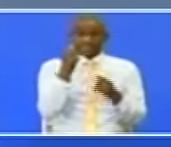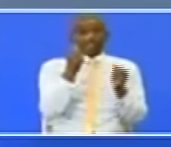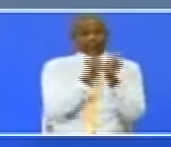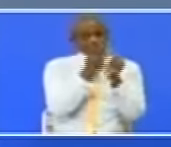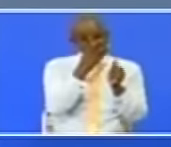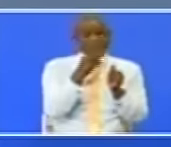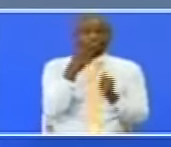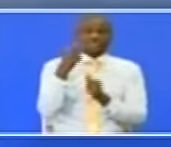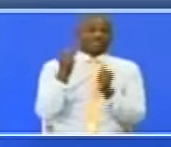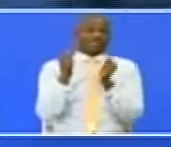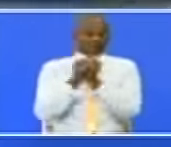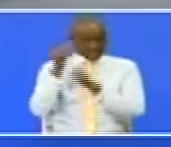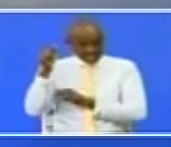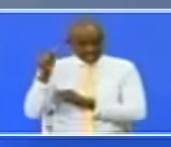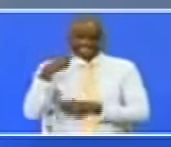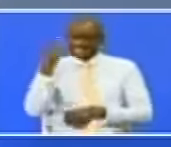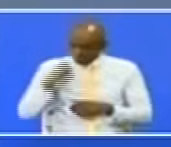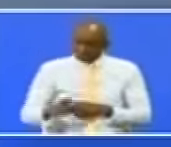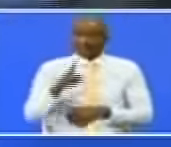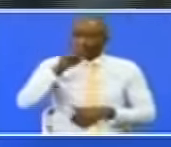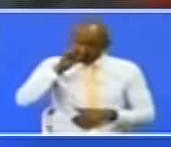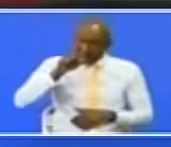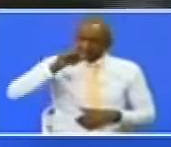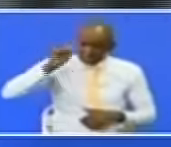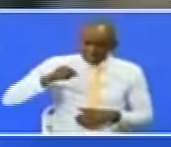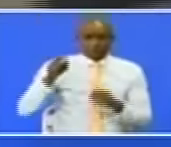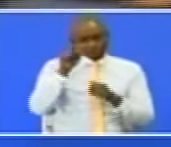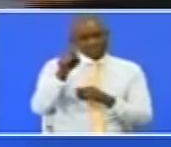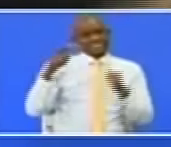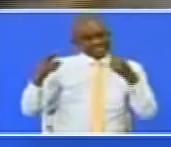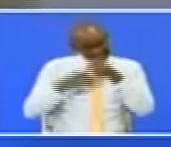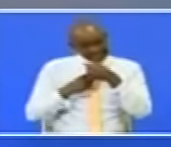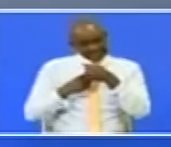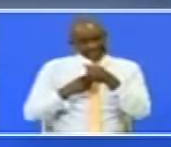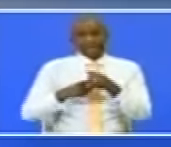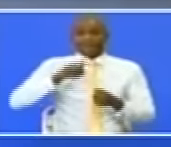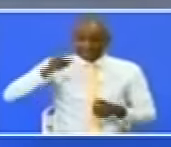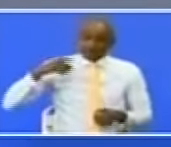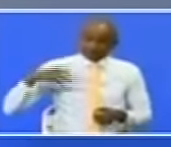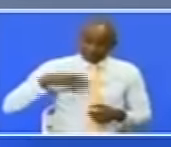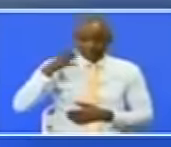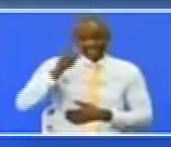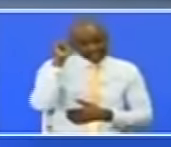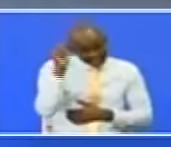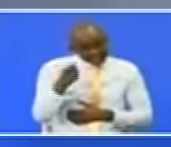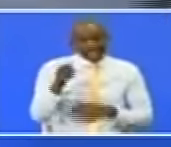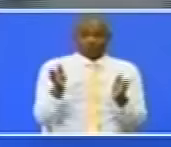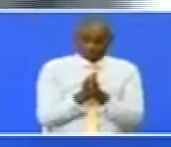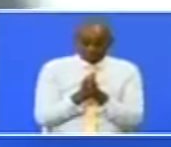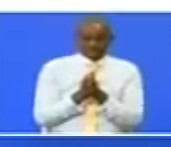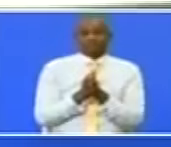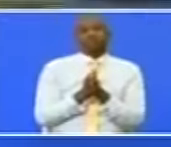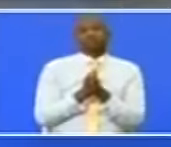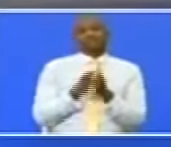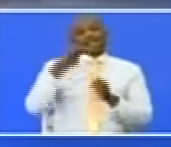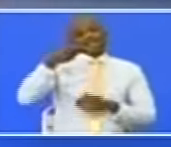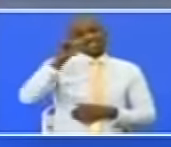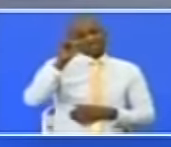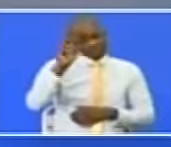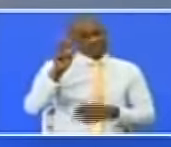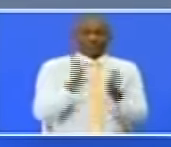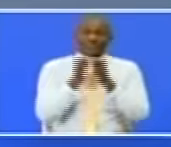2014-2015 zinaonesha kuwa kuna watu milioni 1.6 humu nchini wanaoishi na virusi vya HIV na ukimwi. Kati ya watu